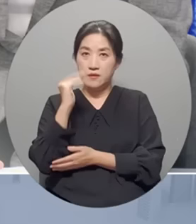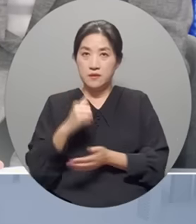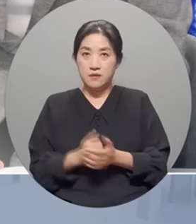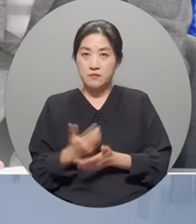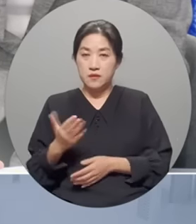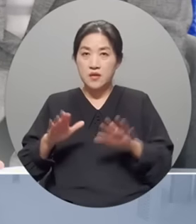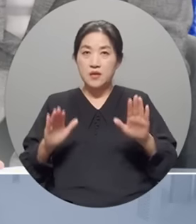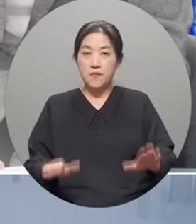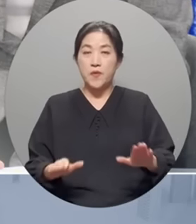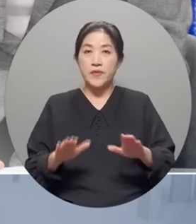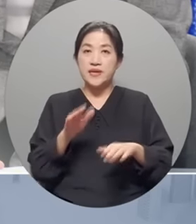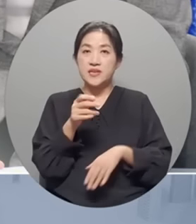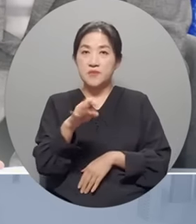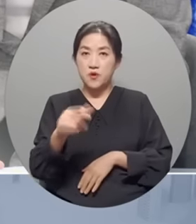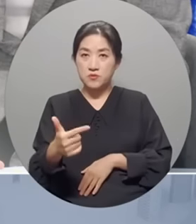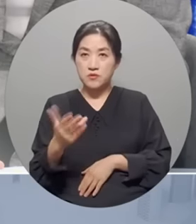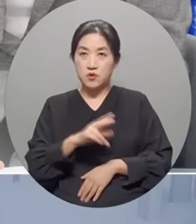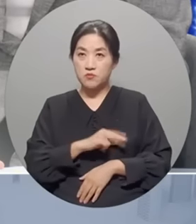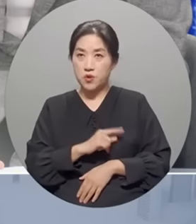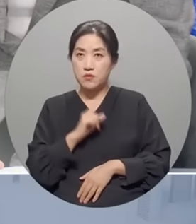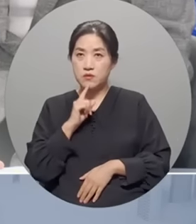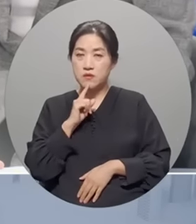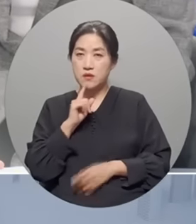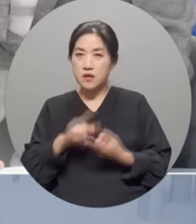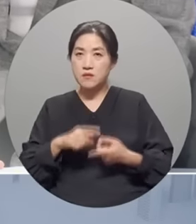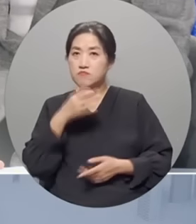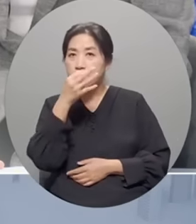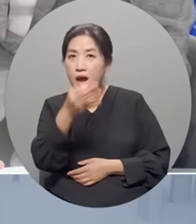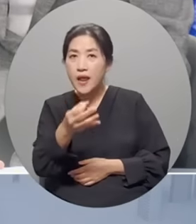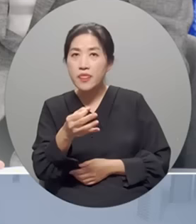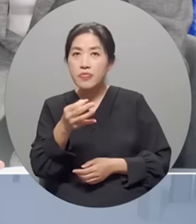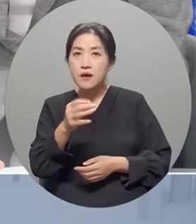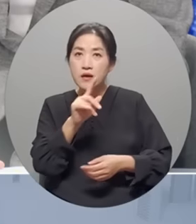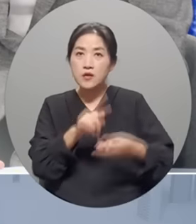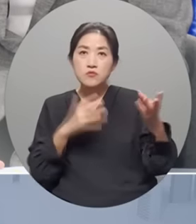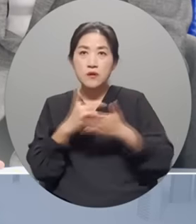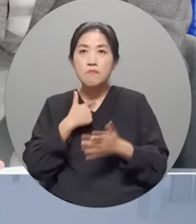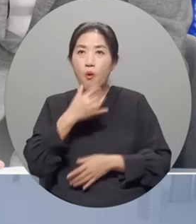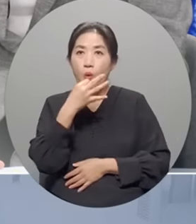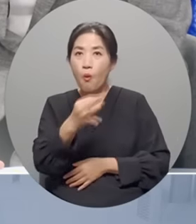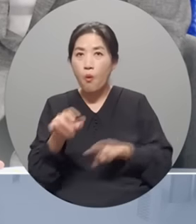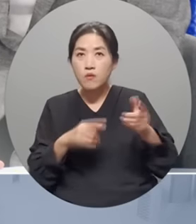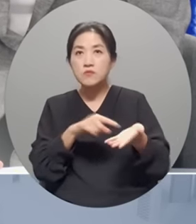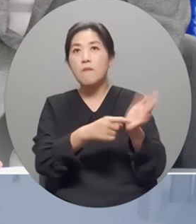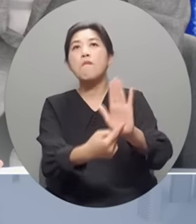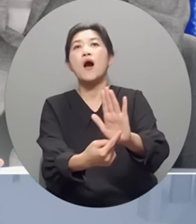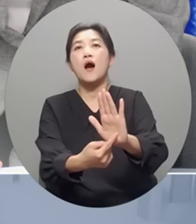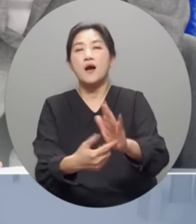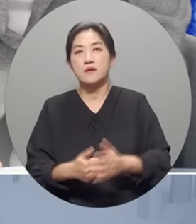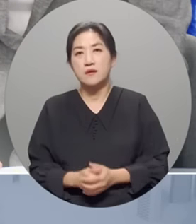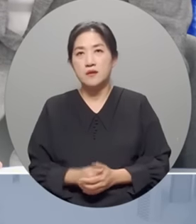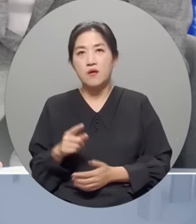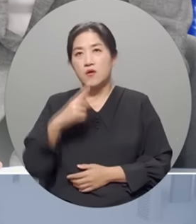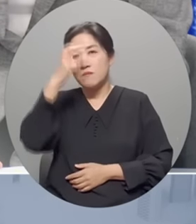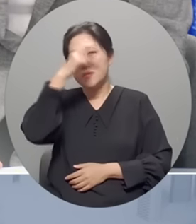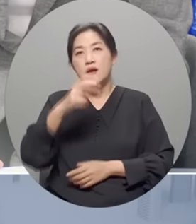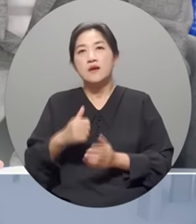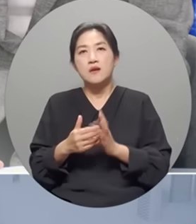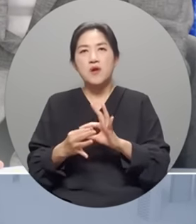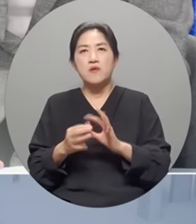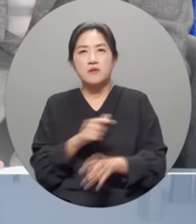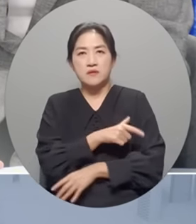그런데 이번에 김영선 전 의원을 언급하는 윤석열 대통령의 육성 녹취가 처음 공개된 겁니다. 한 검찰